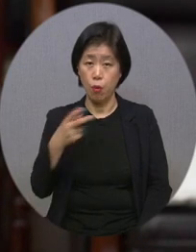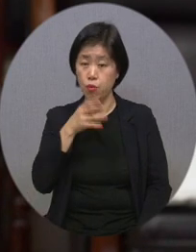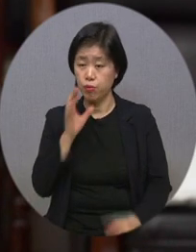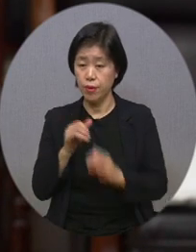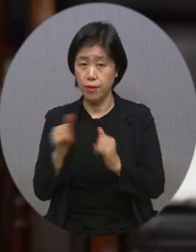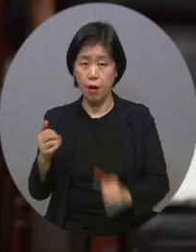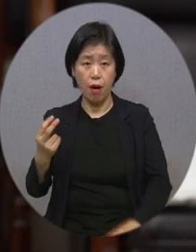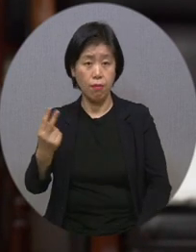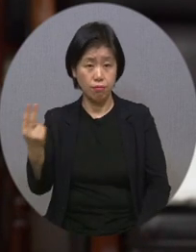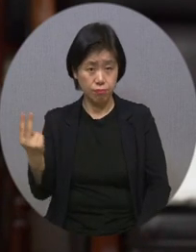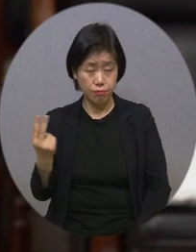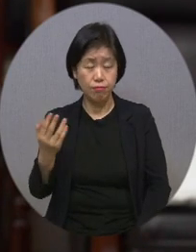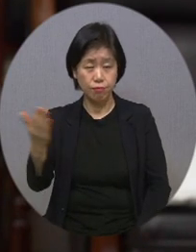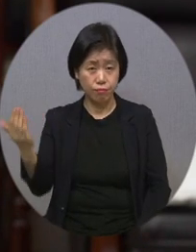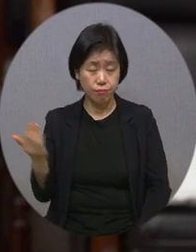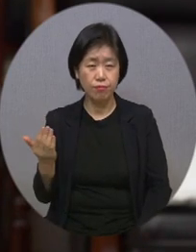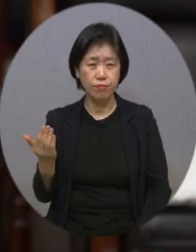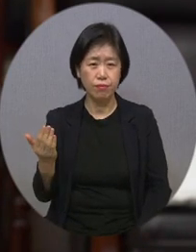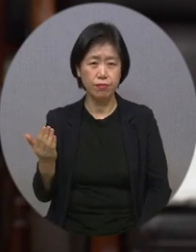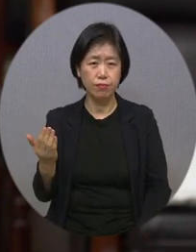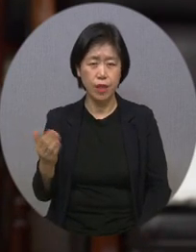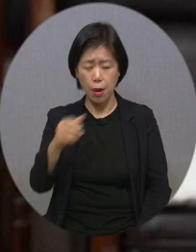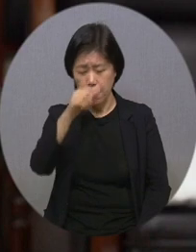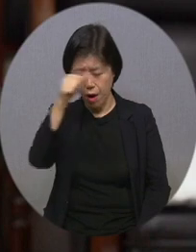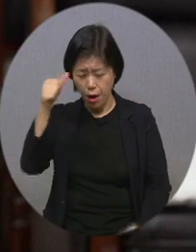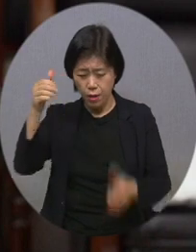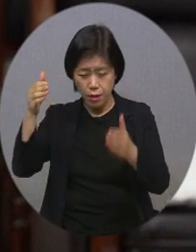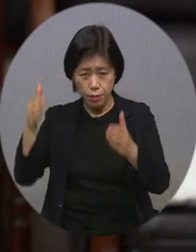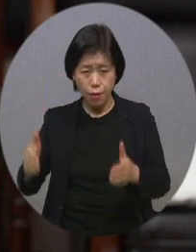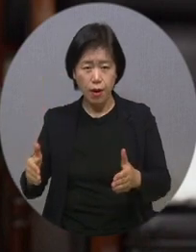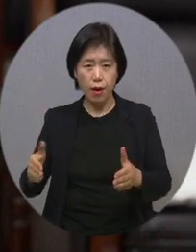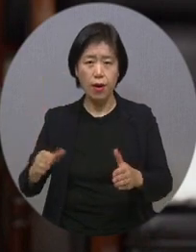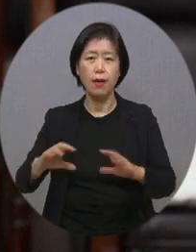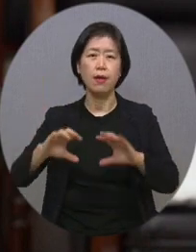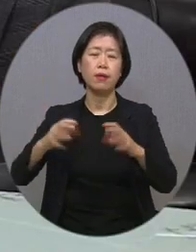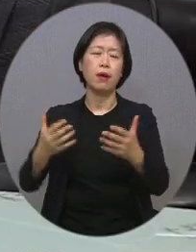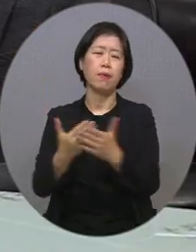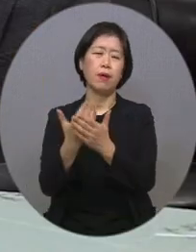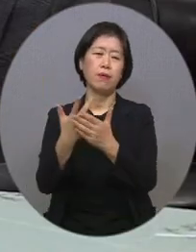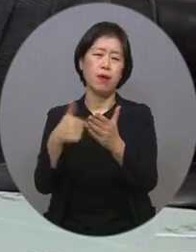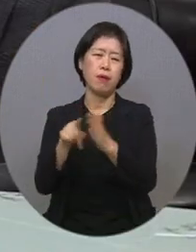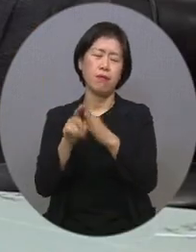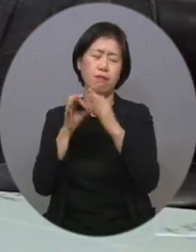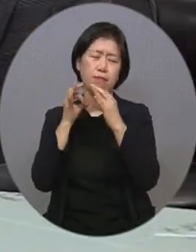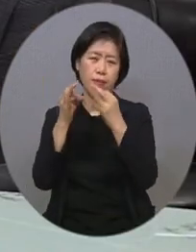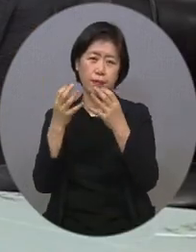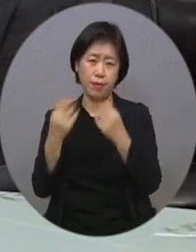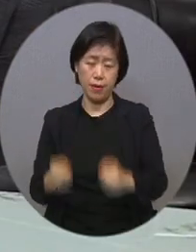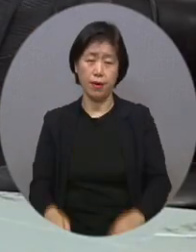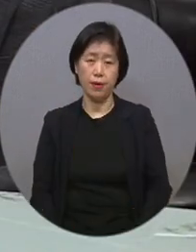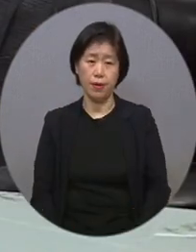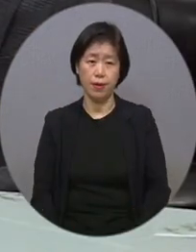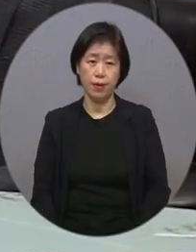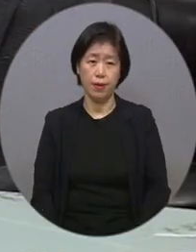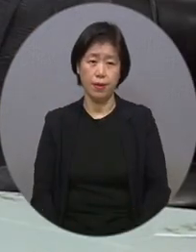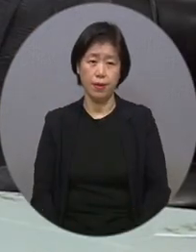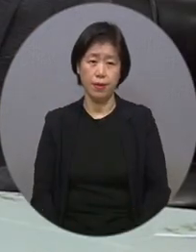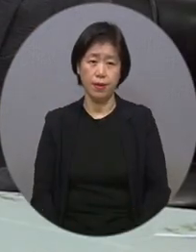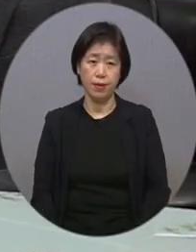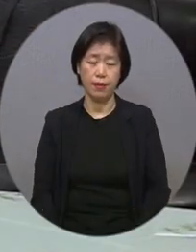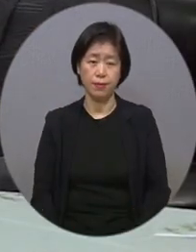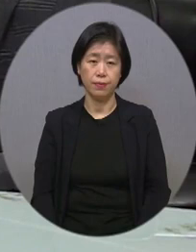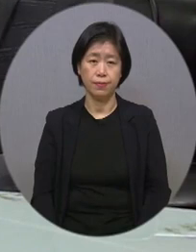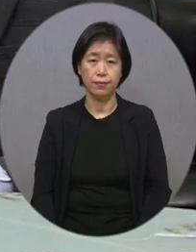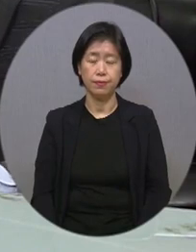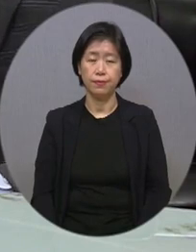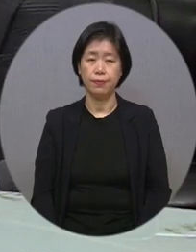있어서 평생을 헌신해 오신 분들이거든요. 우리 노인 네네. 어르신들이 본인들이 피땀 흘려서 말하자면 나라를